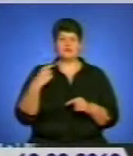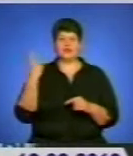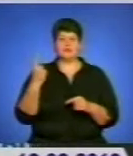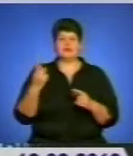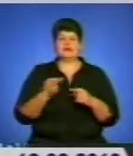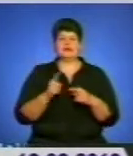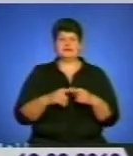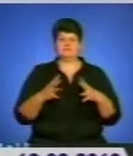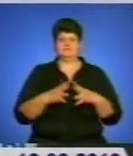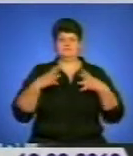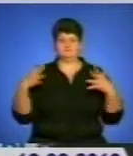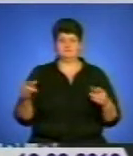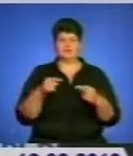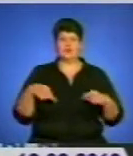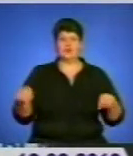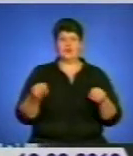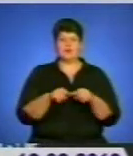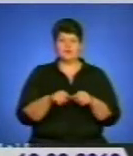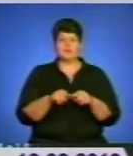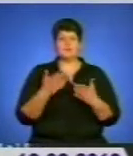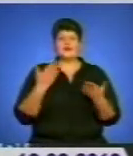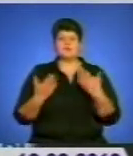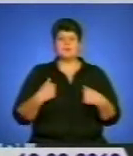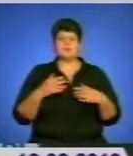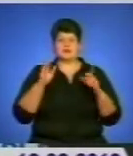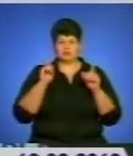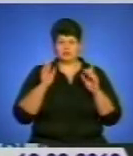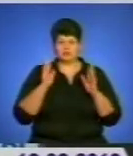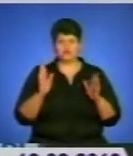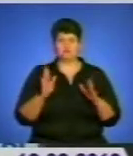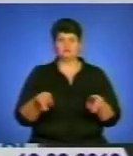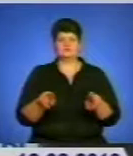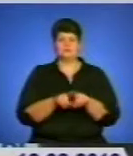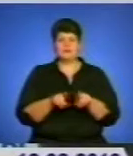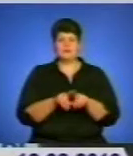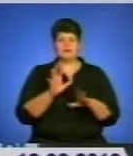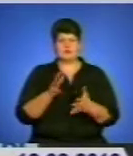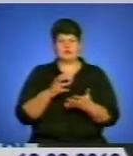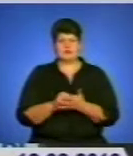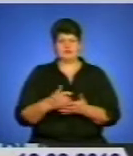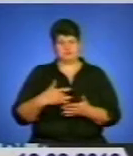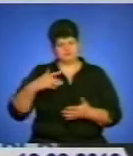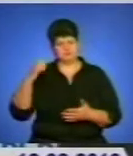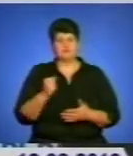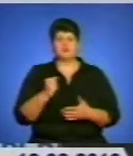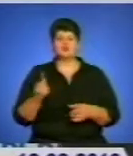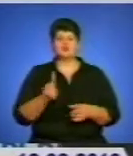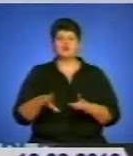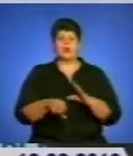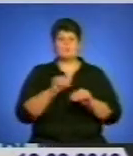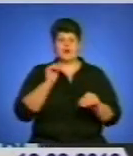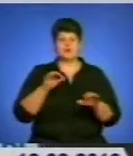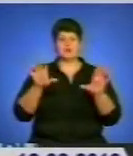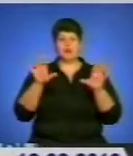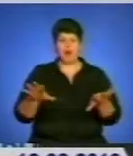коло опозиційних сил, ніж є на рівні України. Але ми будемо одностайні і будемо займати принципову позицію в тому, щоб обрати і